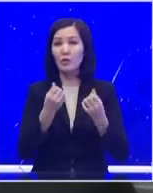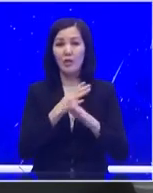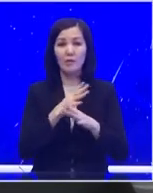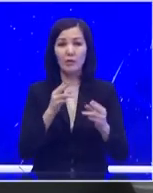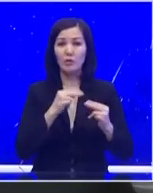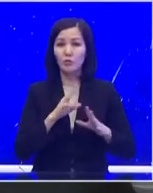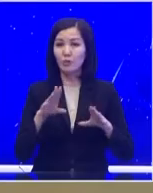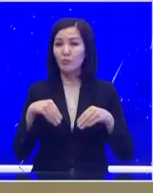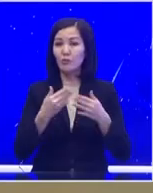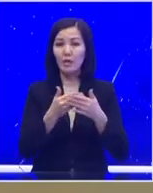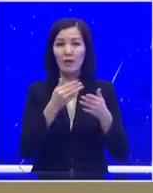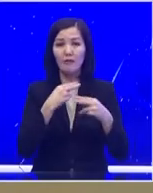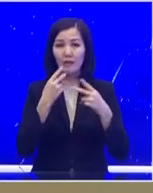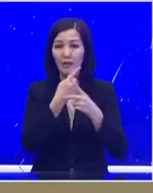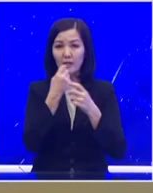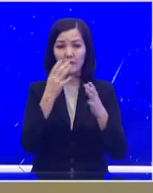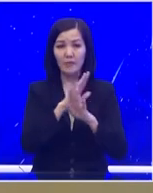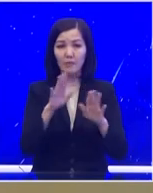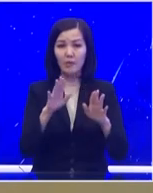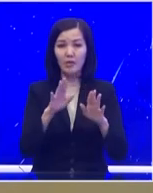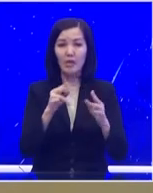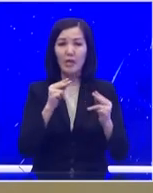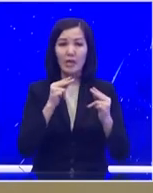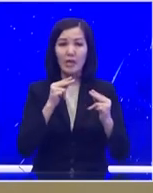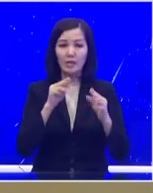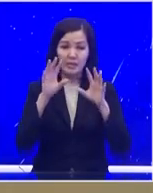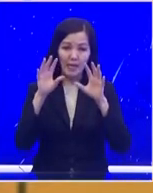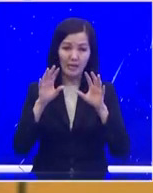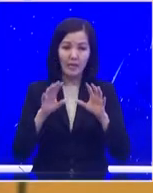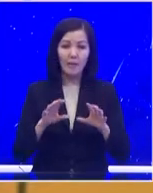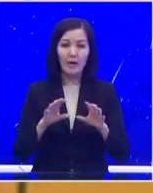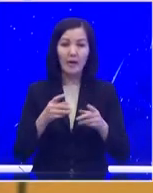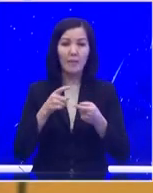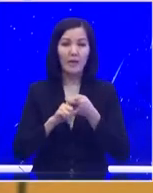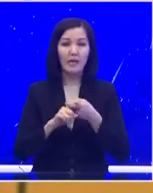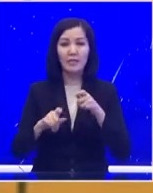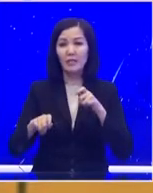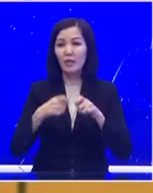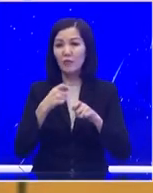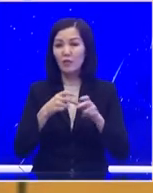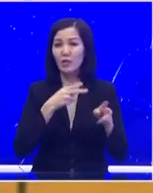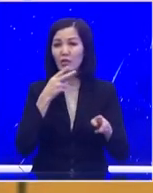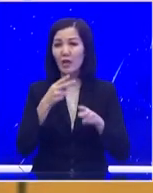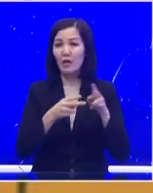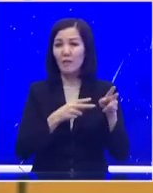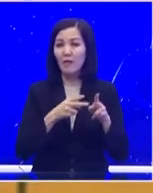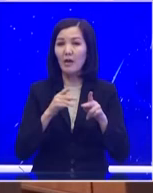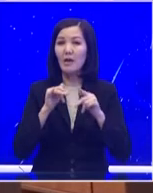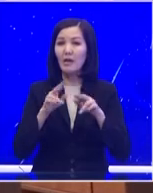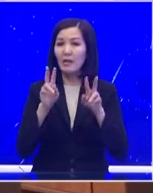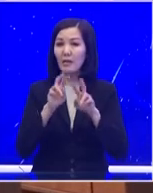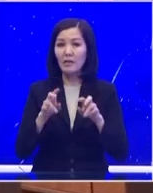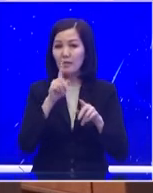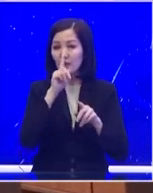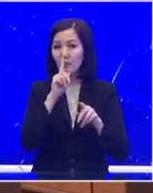жұмыс берушіге алдын ала ескертпейінше, еңбек заңнамасындағы қандай да бір заң бұзушылық туралы шағымға орай әрекет ете алмайды.